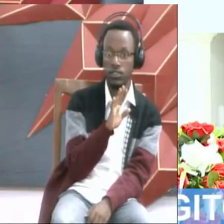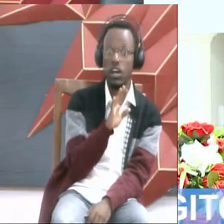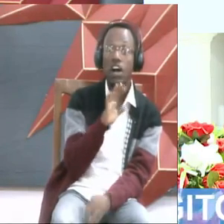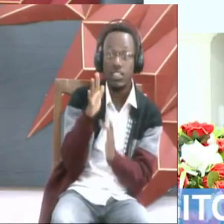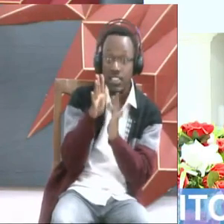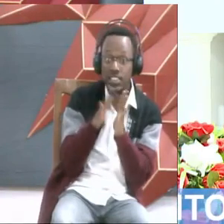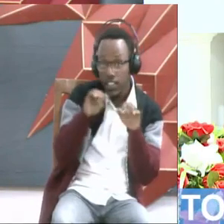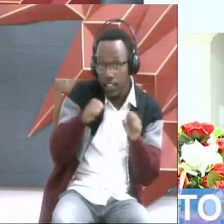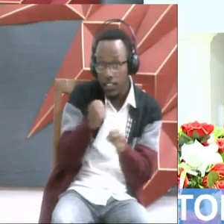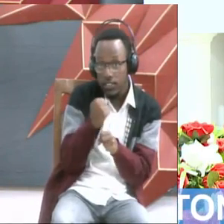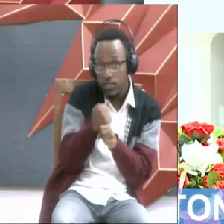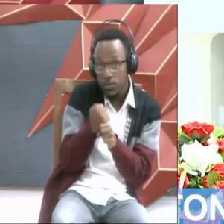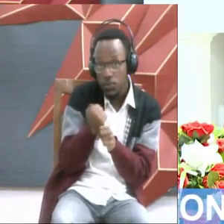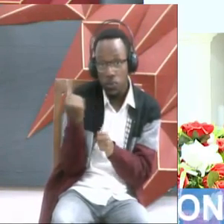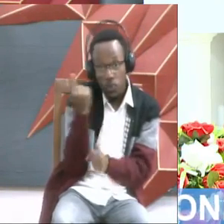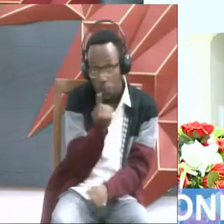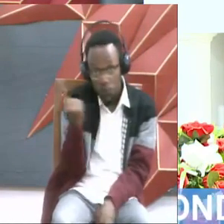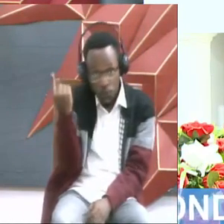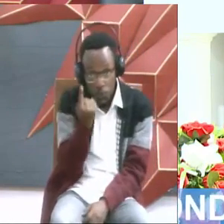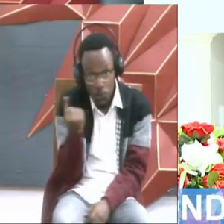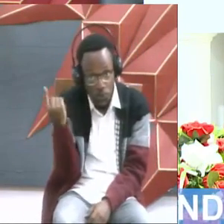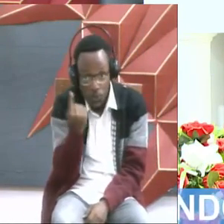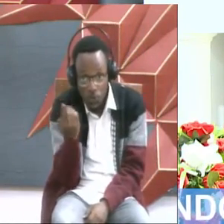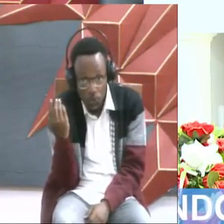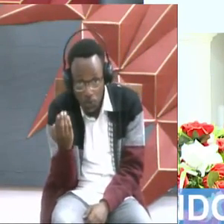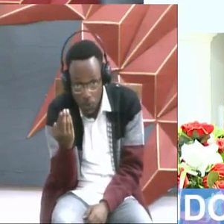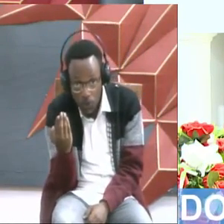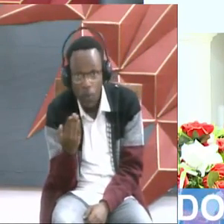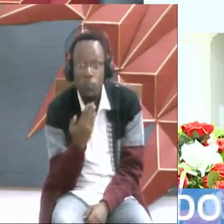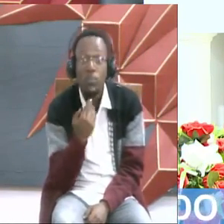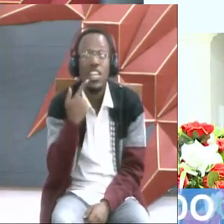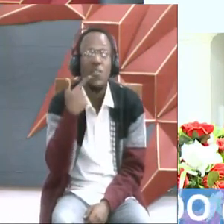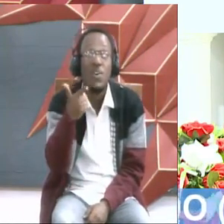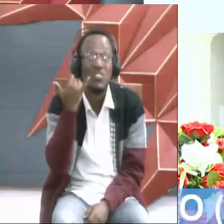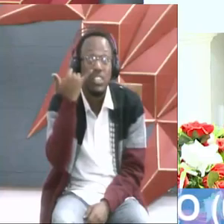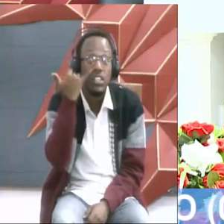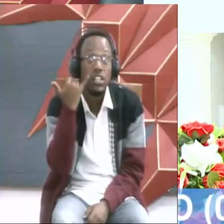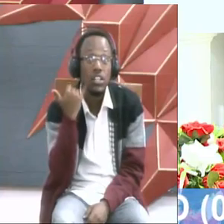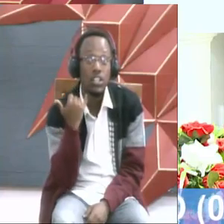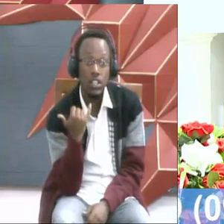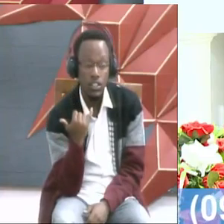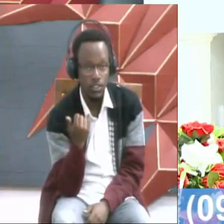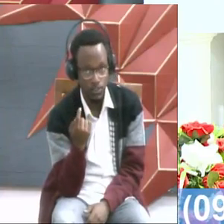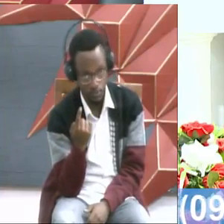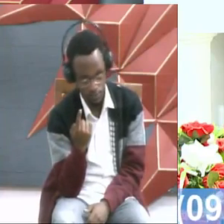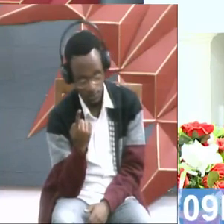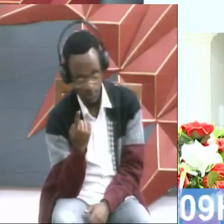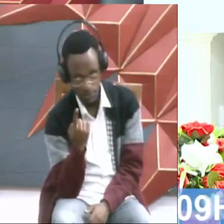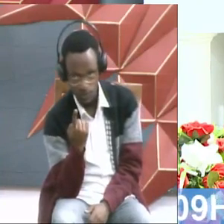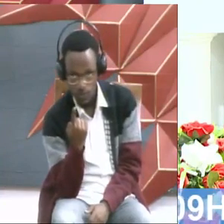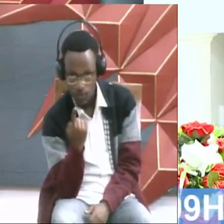azongera. Amen. Ndababwire sincèrement. Abantu bose bakunda ijambo